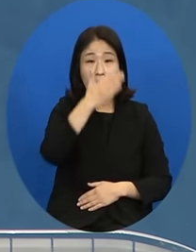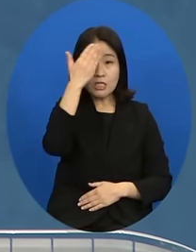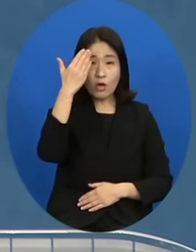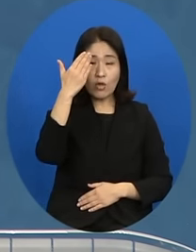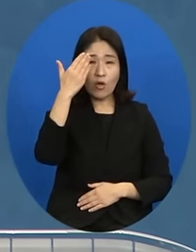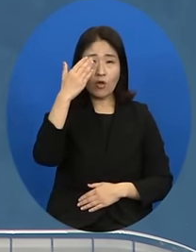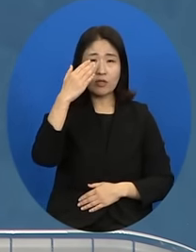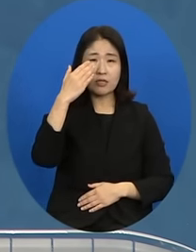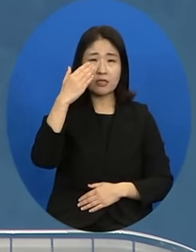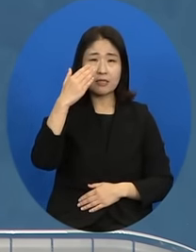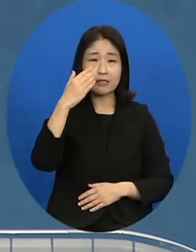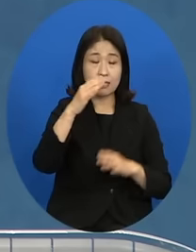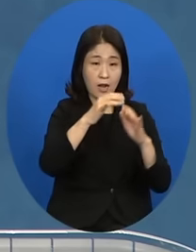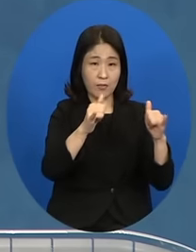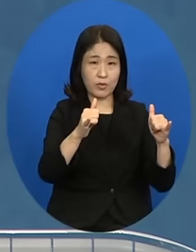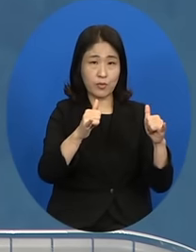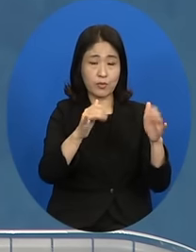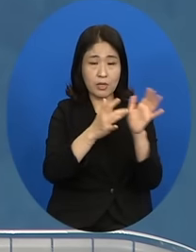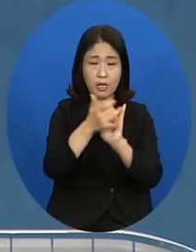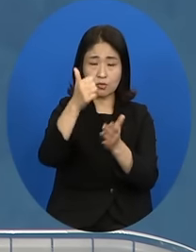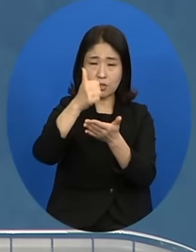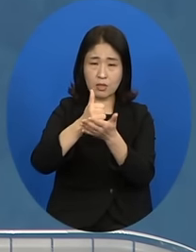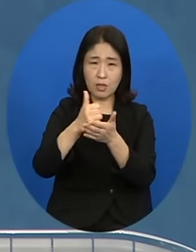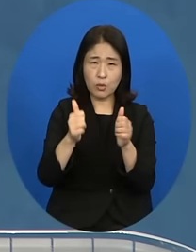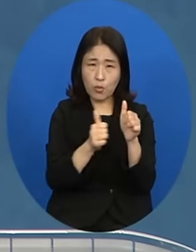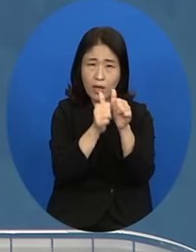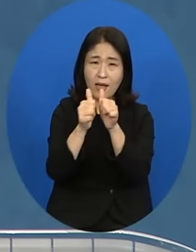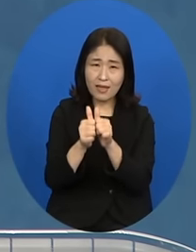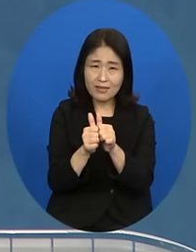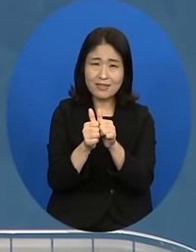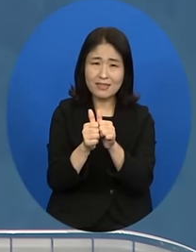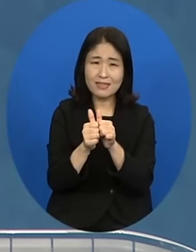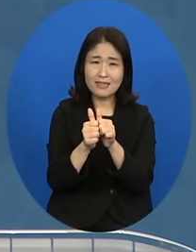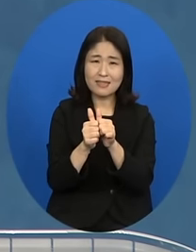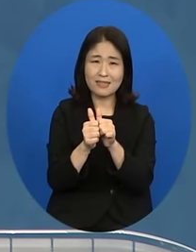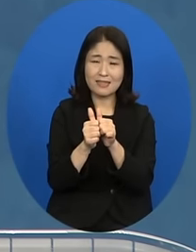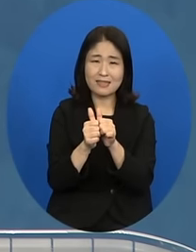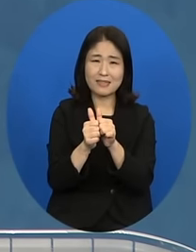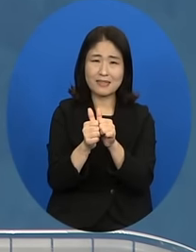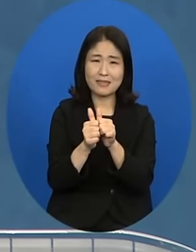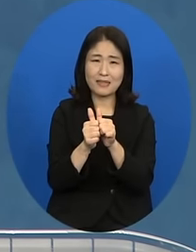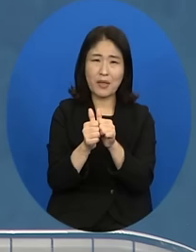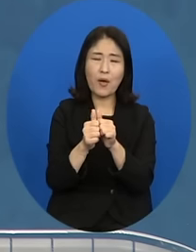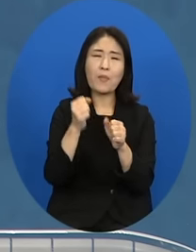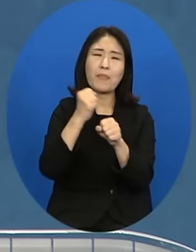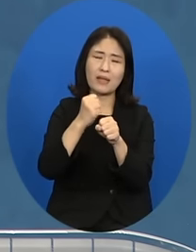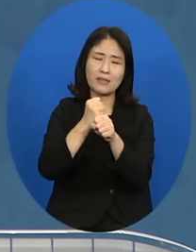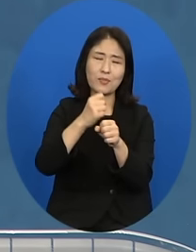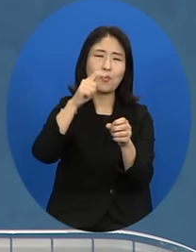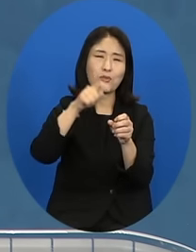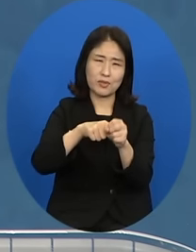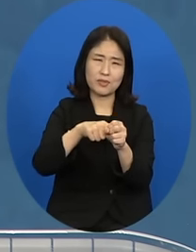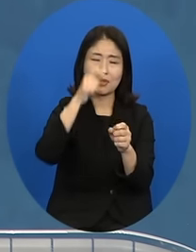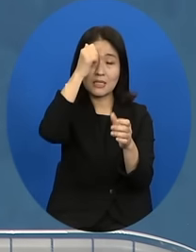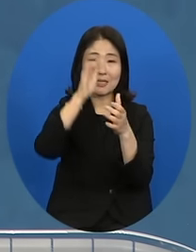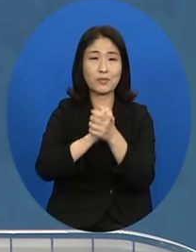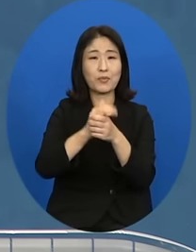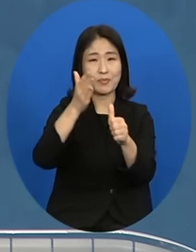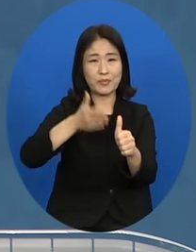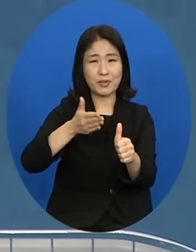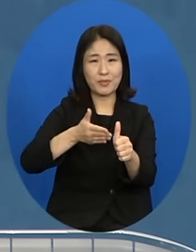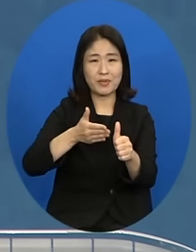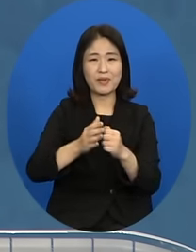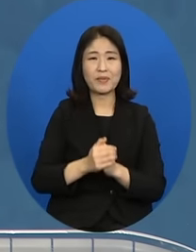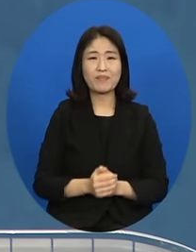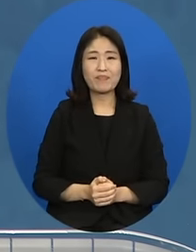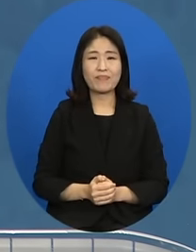세대가 예수님과 교제하고 동행하는 세대들로 일어나도록 기도해 주시기 바랍니다. 뿐만